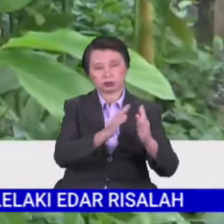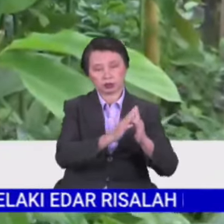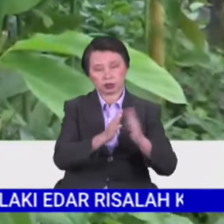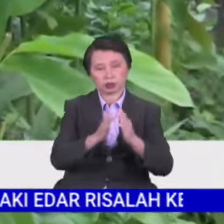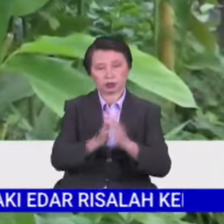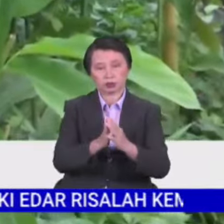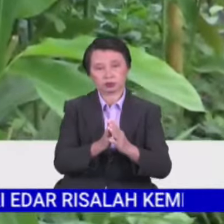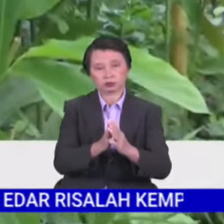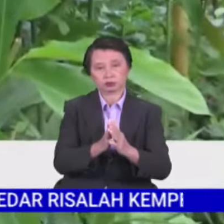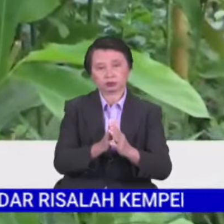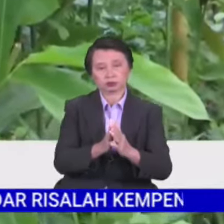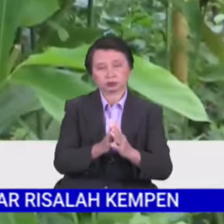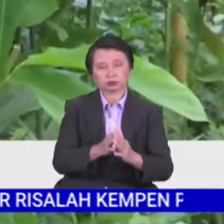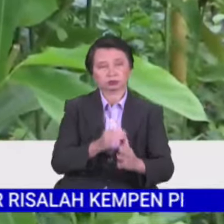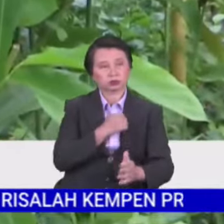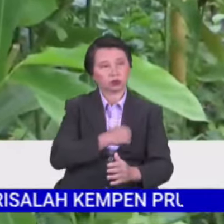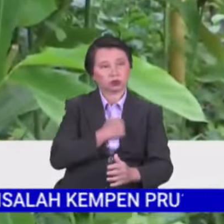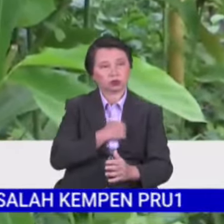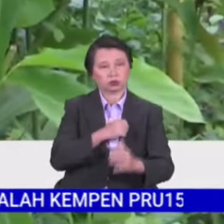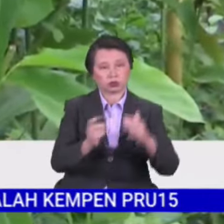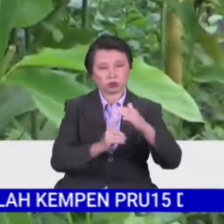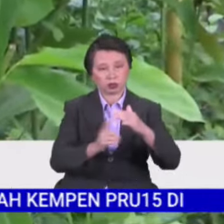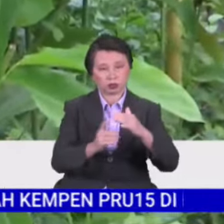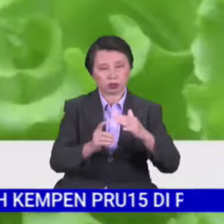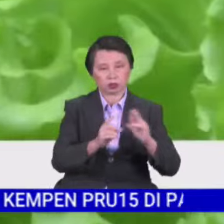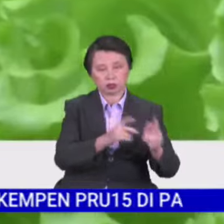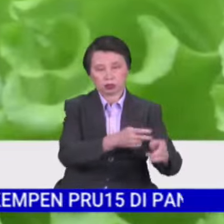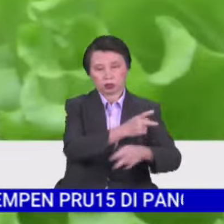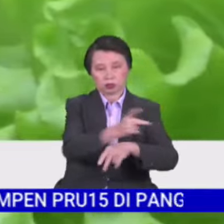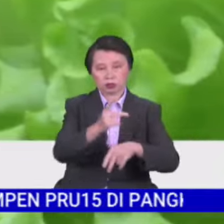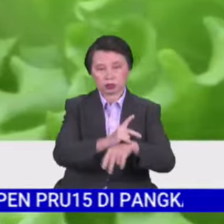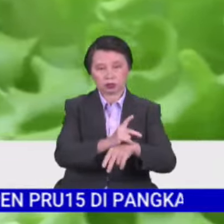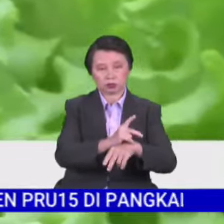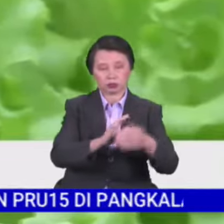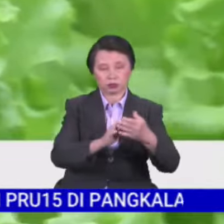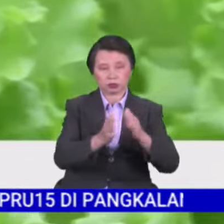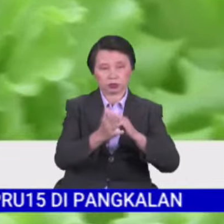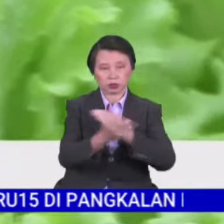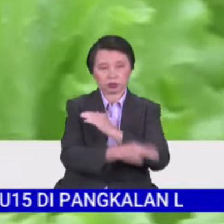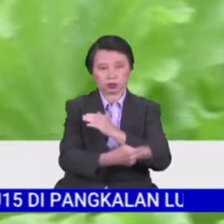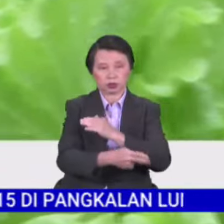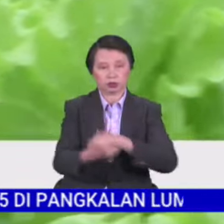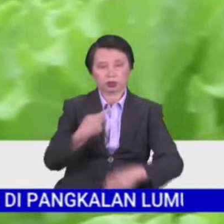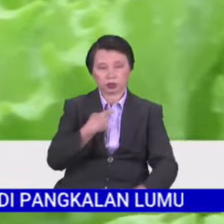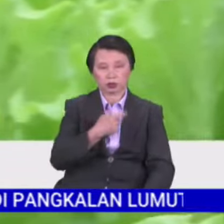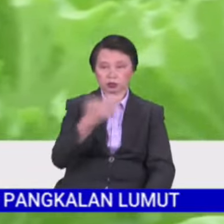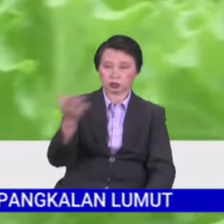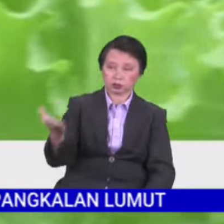bandar, dasar kebun komuniti negara. Kami sebagai PBT